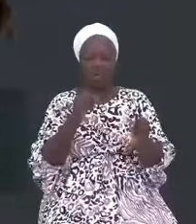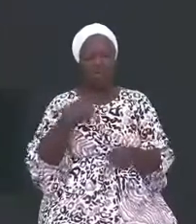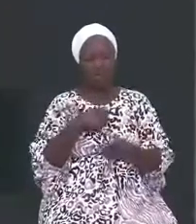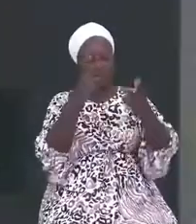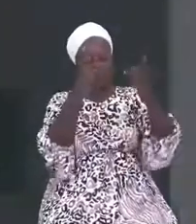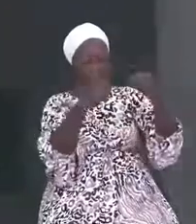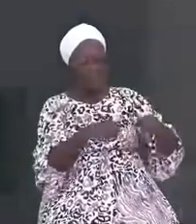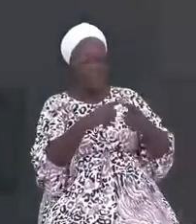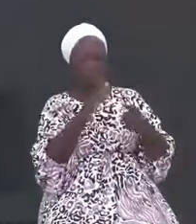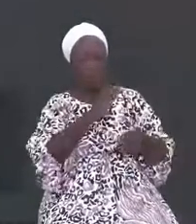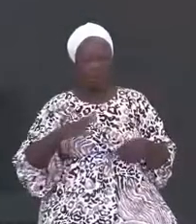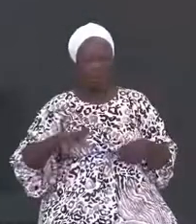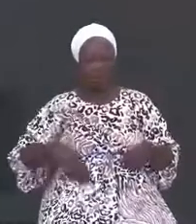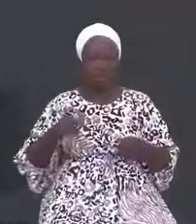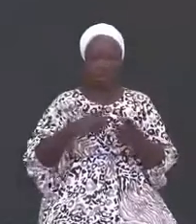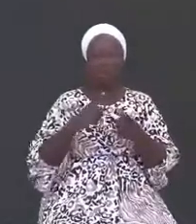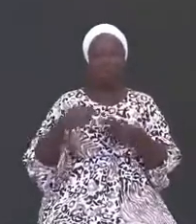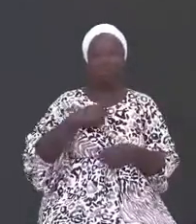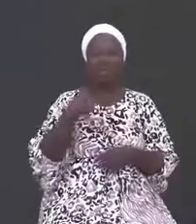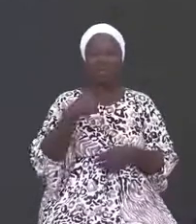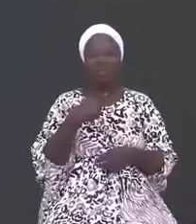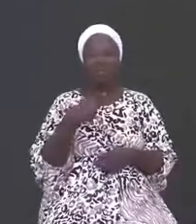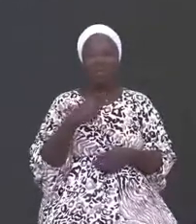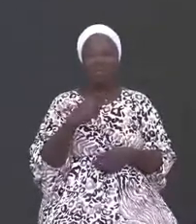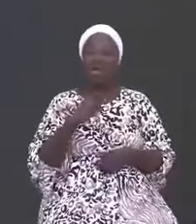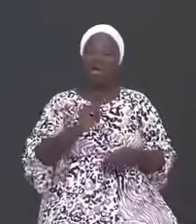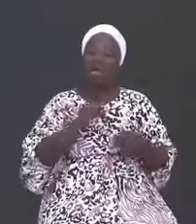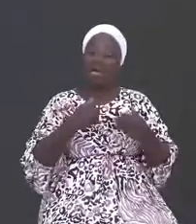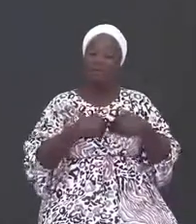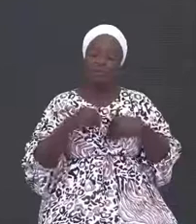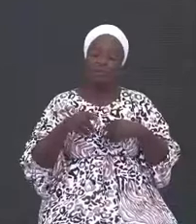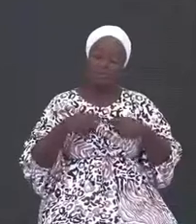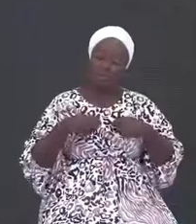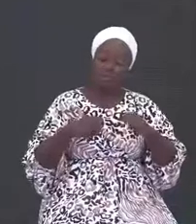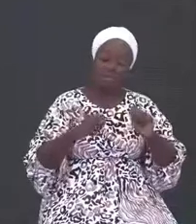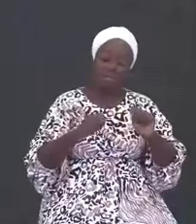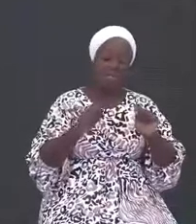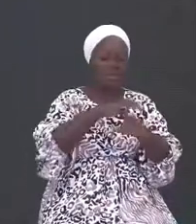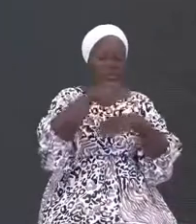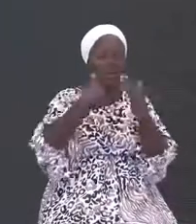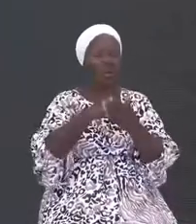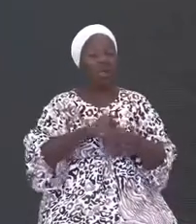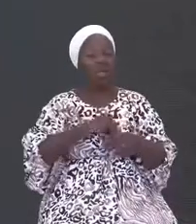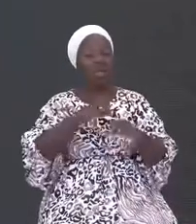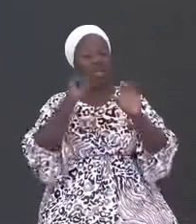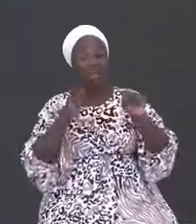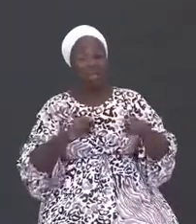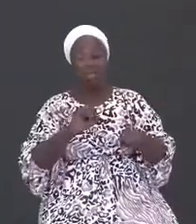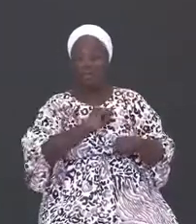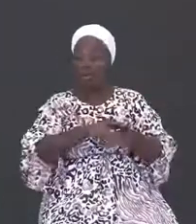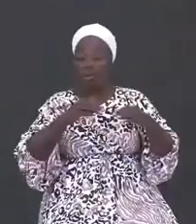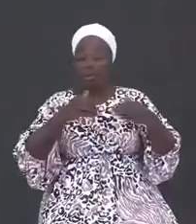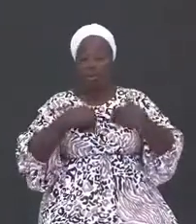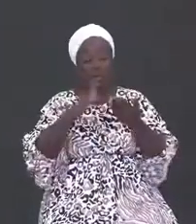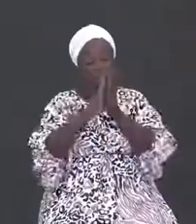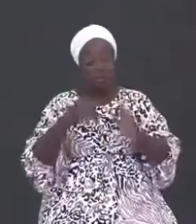et tu diras à comprendre j'ai essayé tout ce que je pouvais je n'ai pas encore la paix du